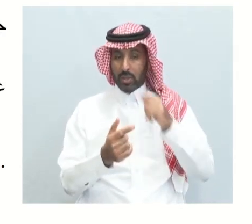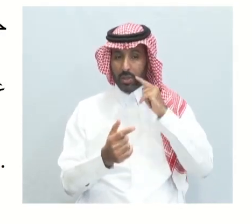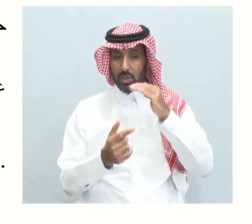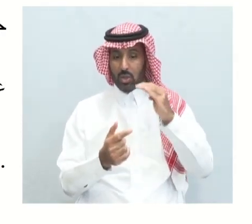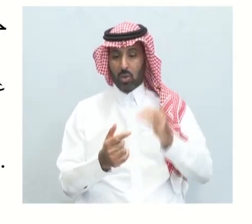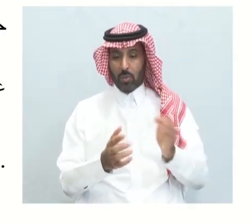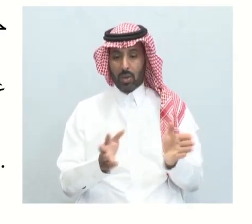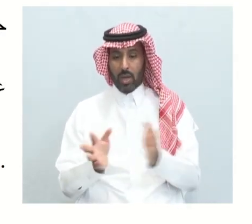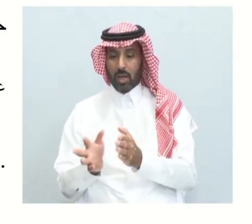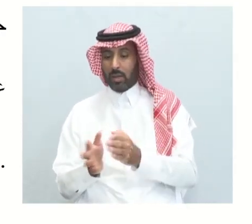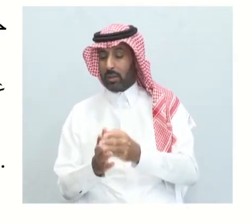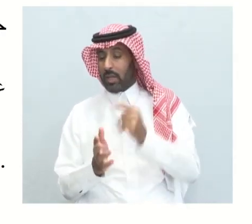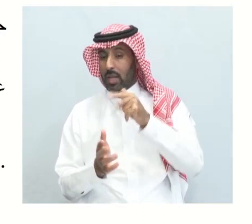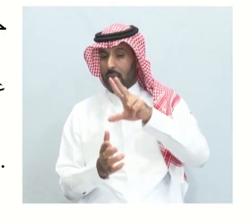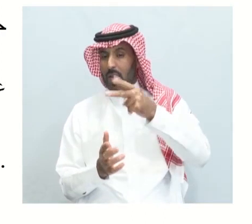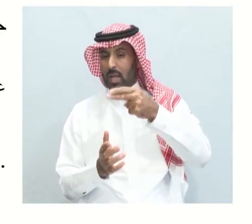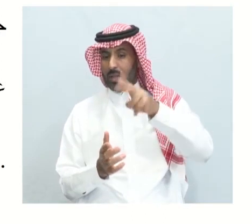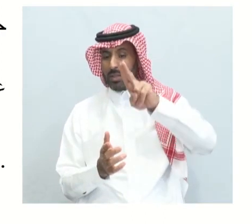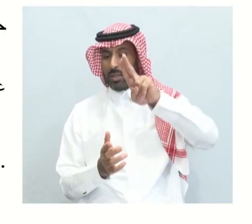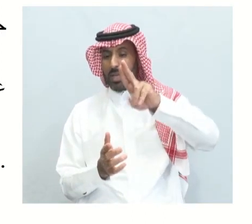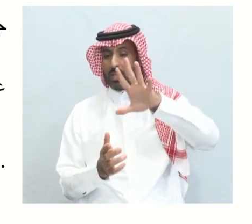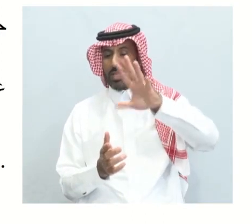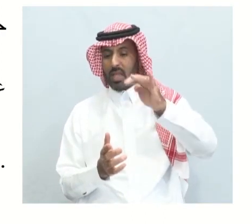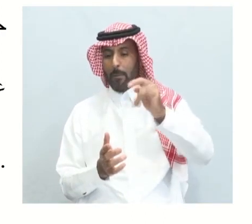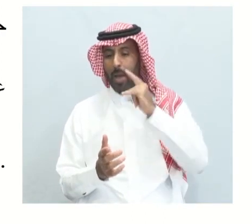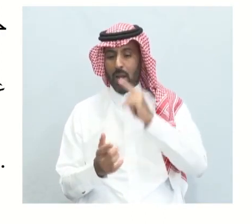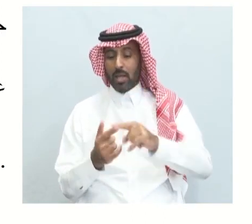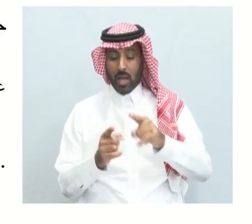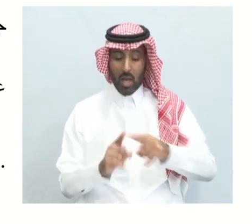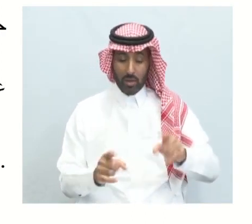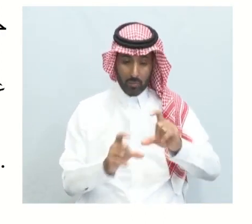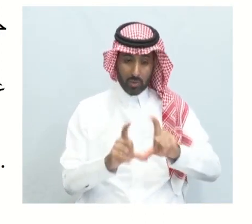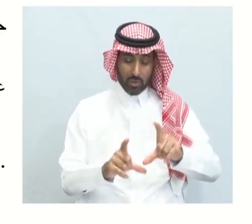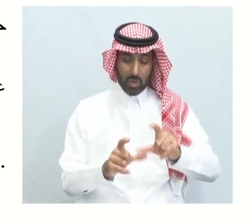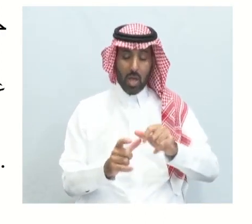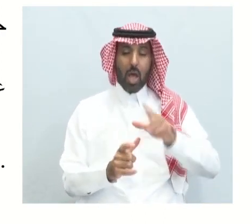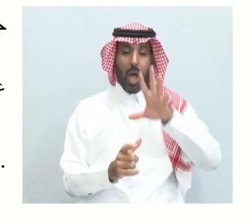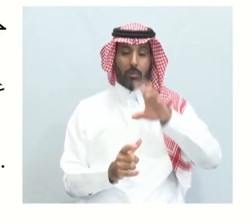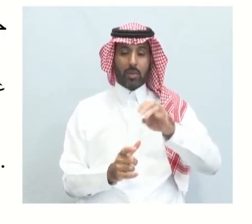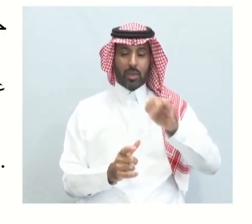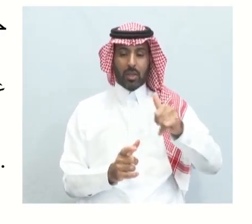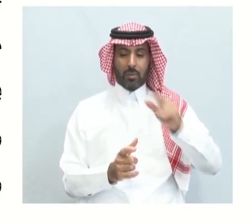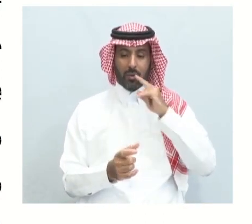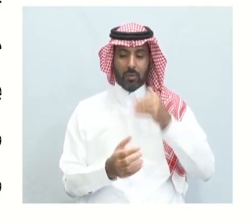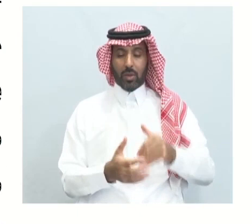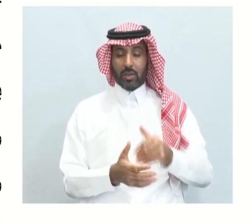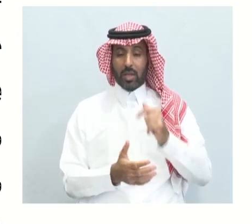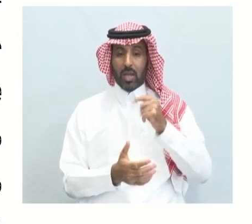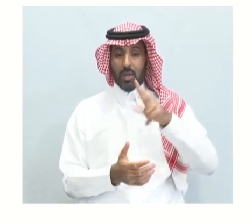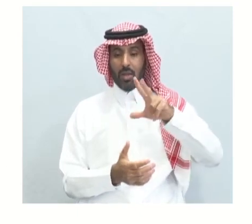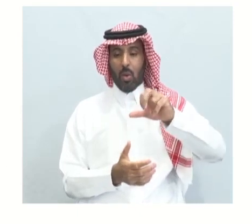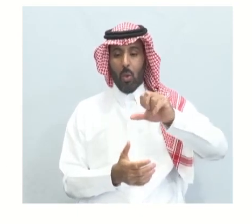العد شمالا لمسافه 650 م ويبلغ عارض مكشف 50 كم في وادي